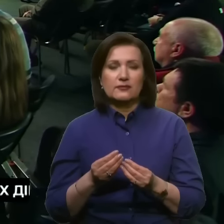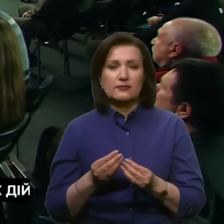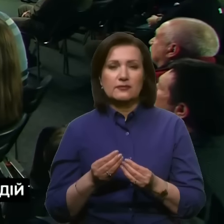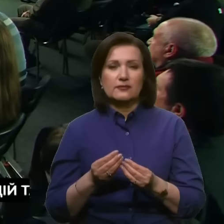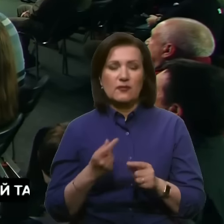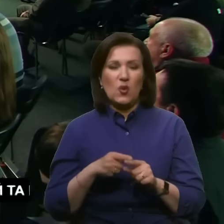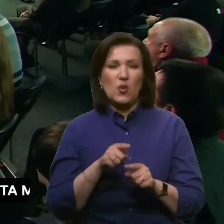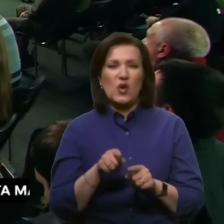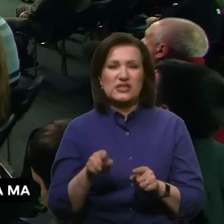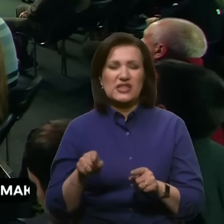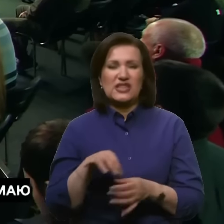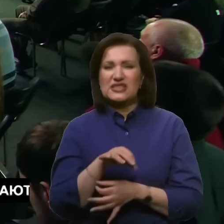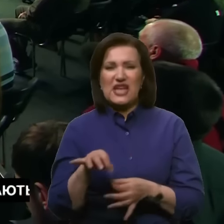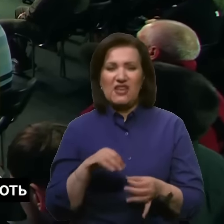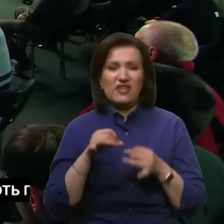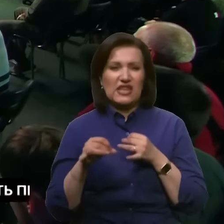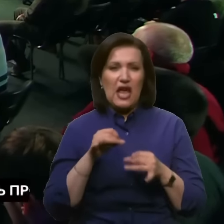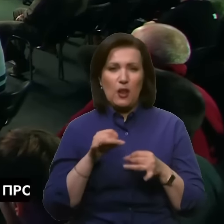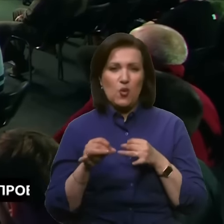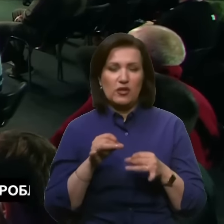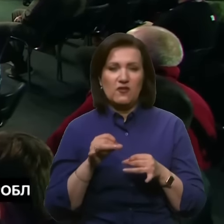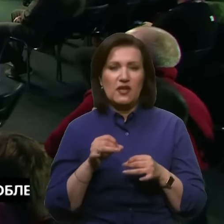щоденних оцих зайвих діалогів,